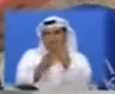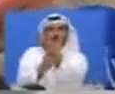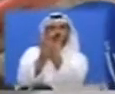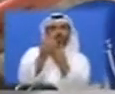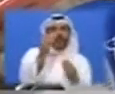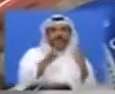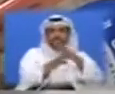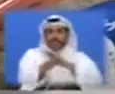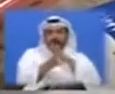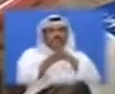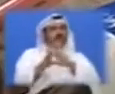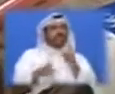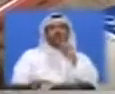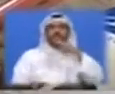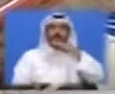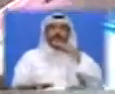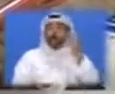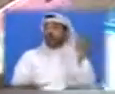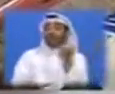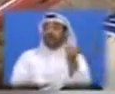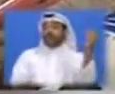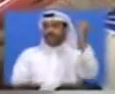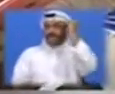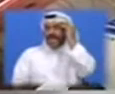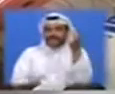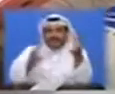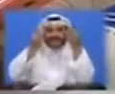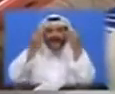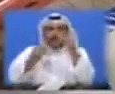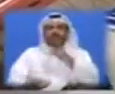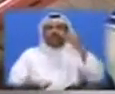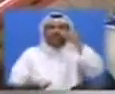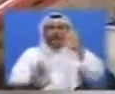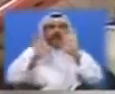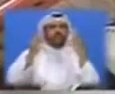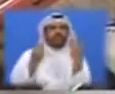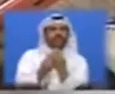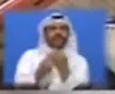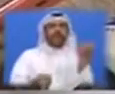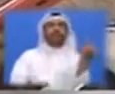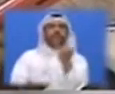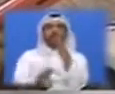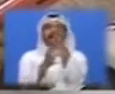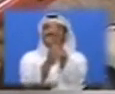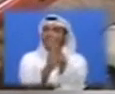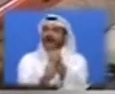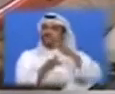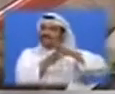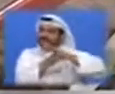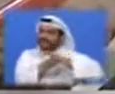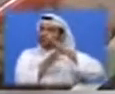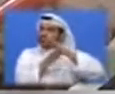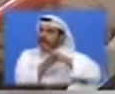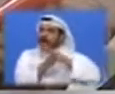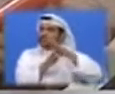مبرة البغلي للابن البار، لا شك بأنها ترسخ قيم نبيلة وفاضلة للمجتمع، خاصة لأبنائنا وبناتنا الطلبة